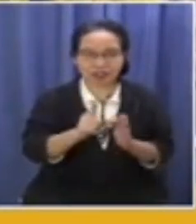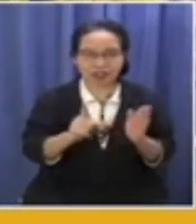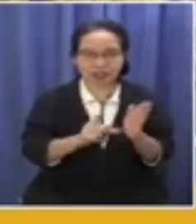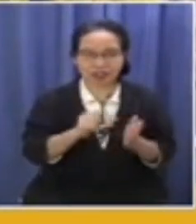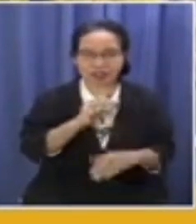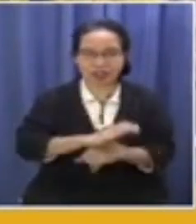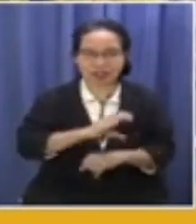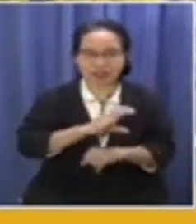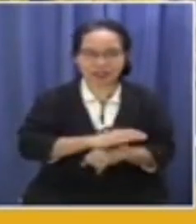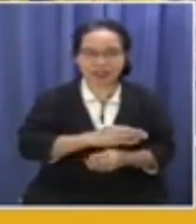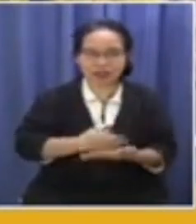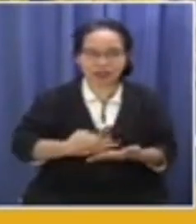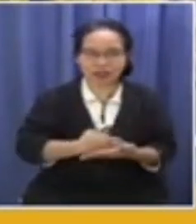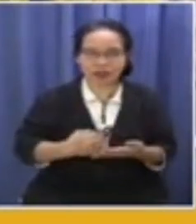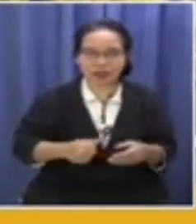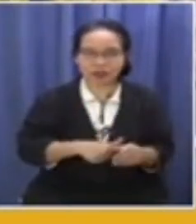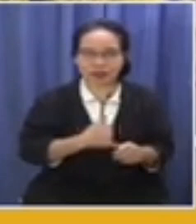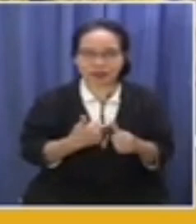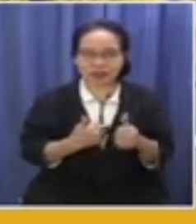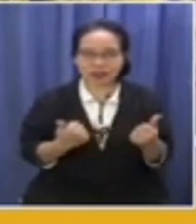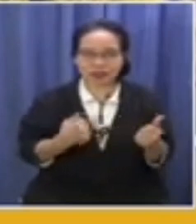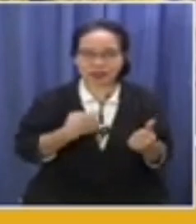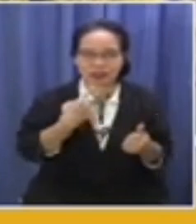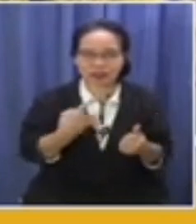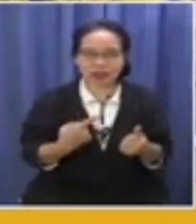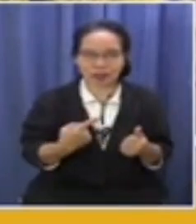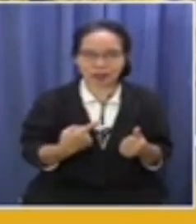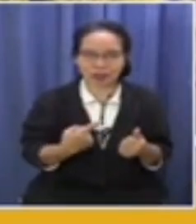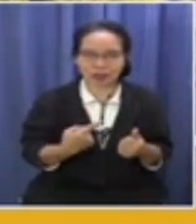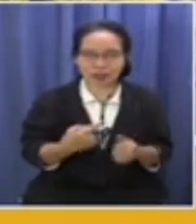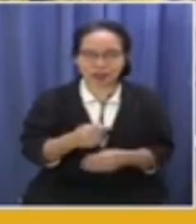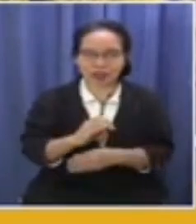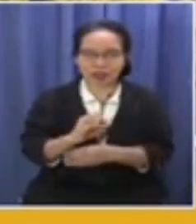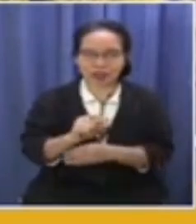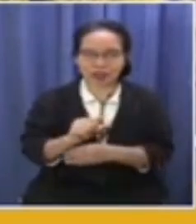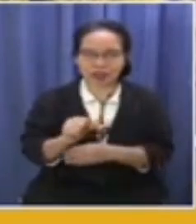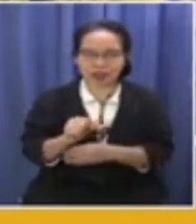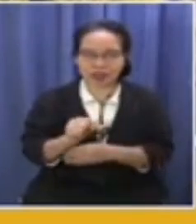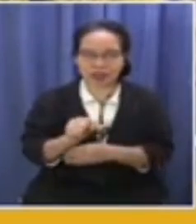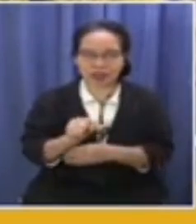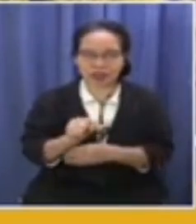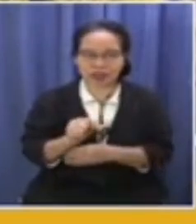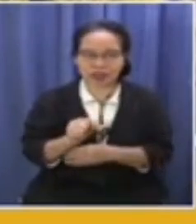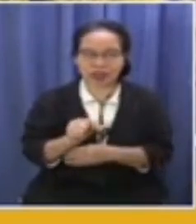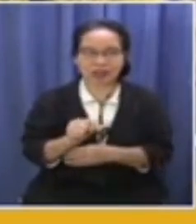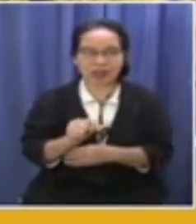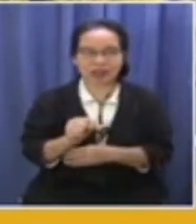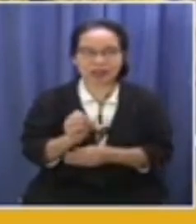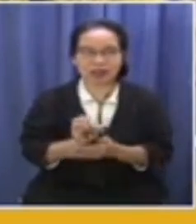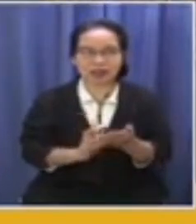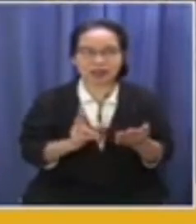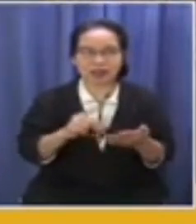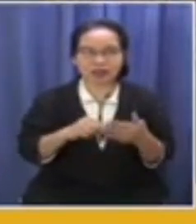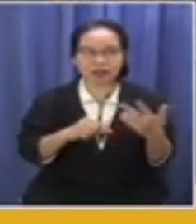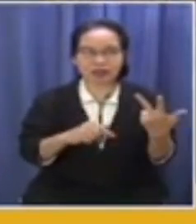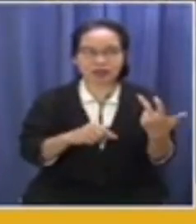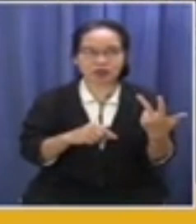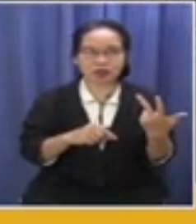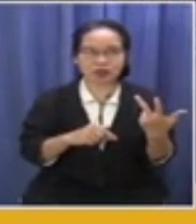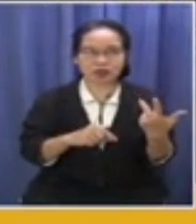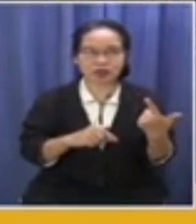sa iglesya magpatawaran kayo sabi doun sa colosas basahin natin ang 3 12